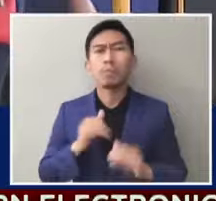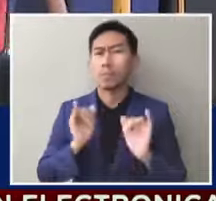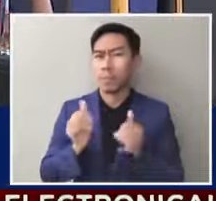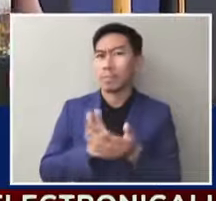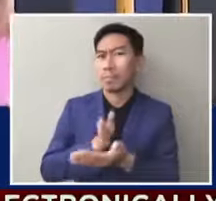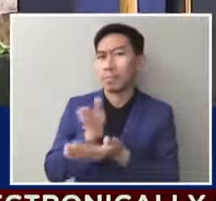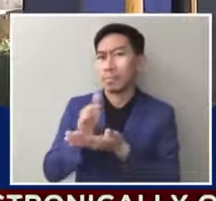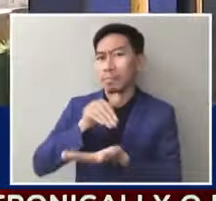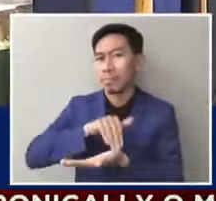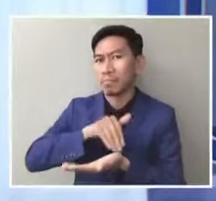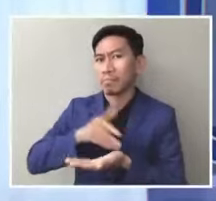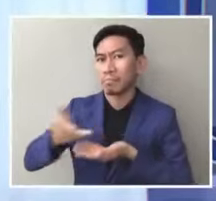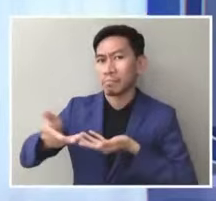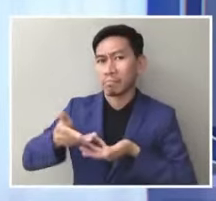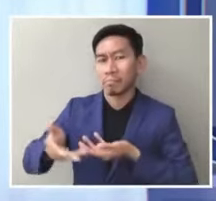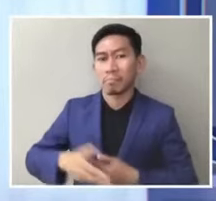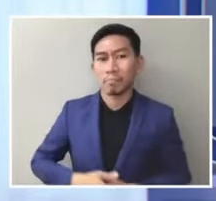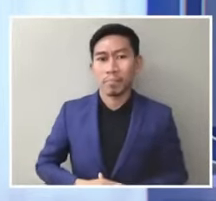News.